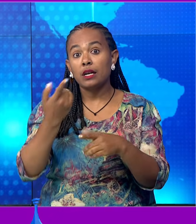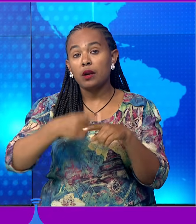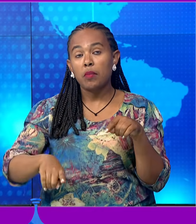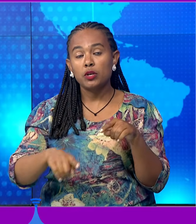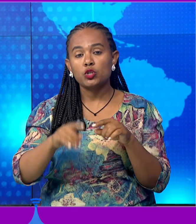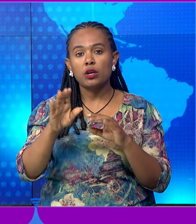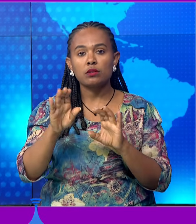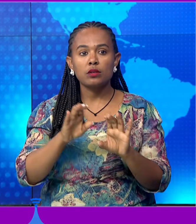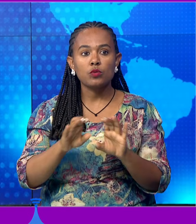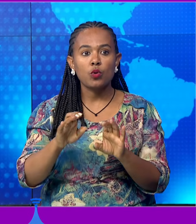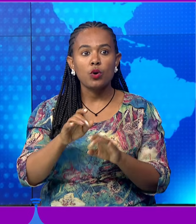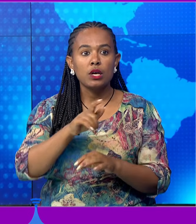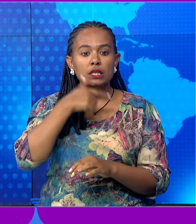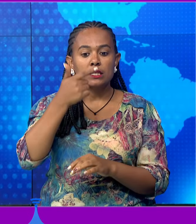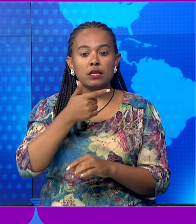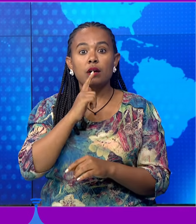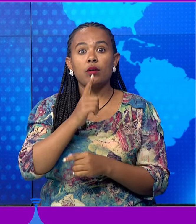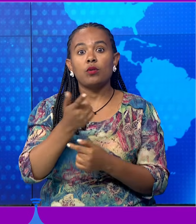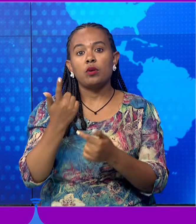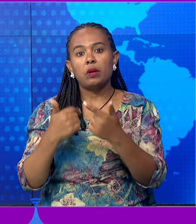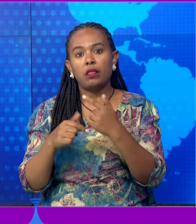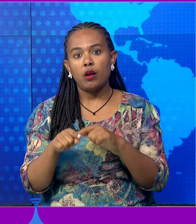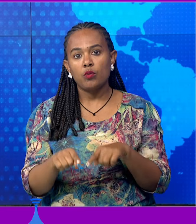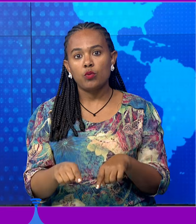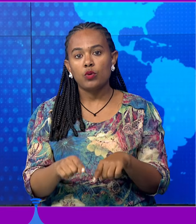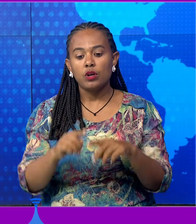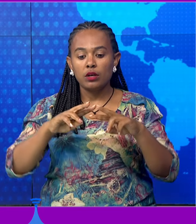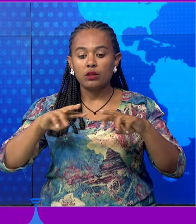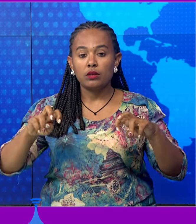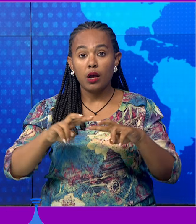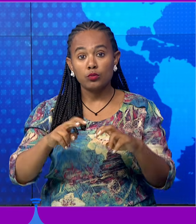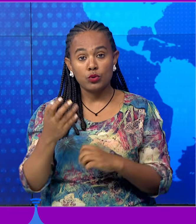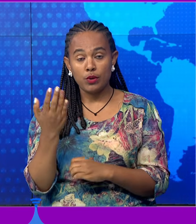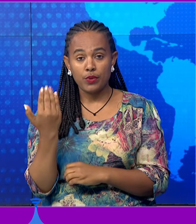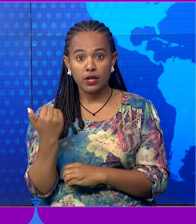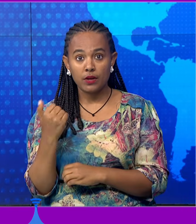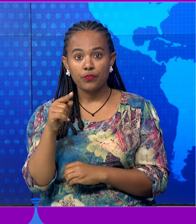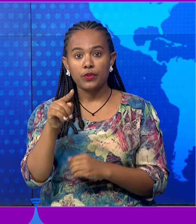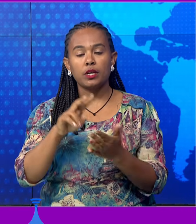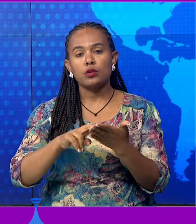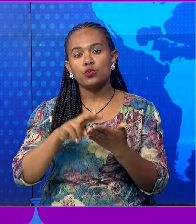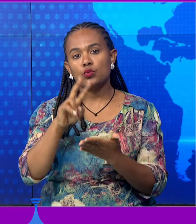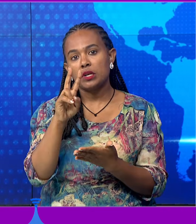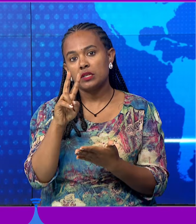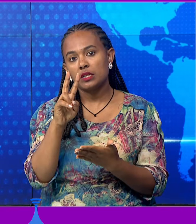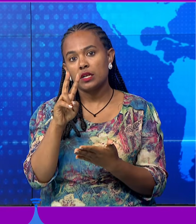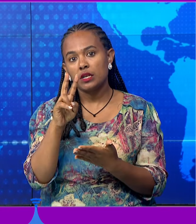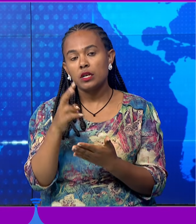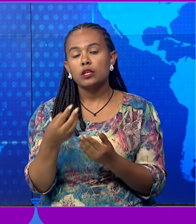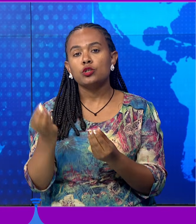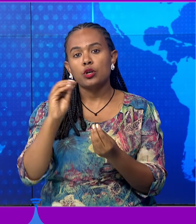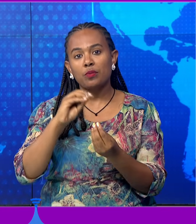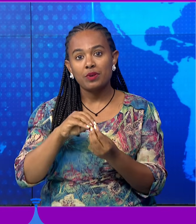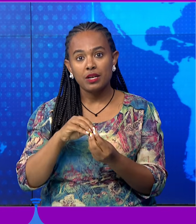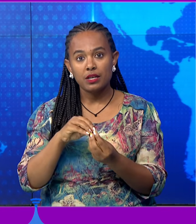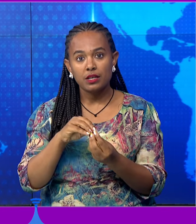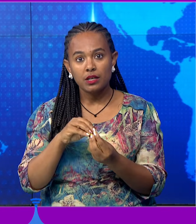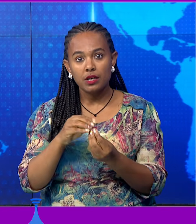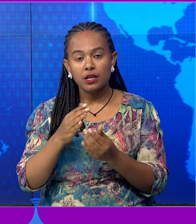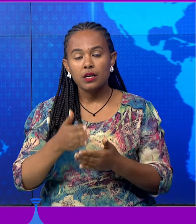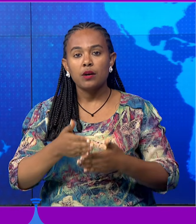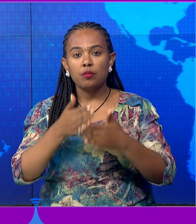ተደርጎ ሲነገር ነው የመጣ ነው። ጥናቱ ነበረ። ከሱ ተነስተን ጨምረን